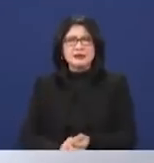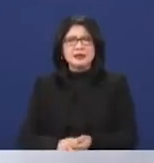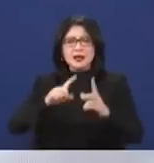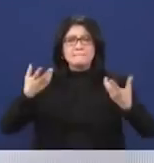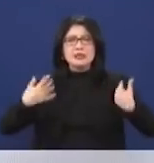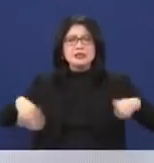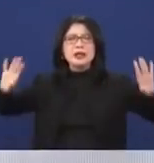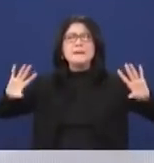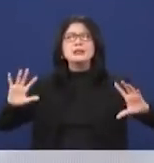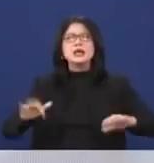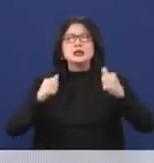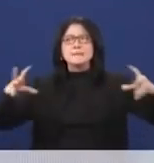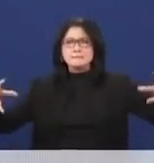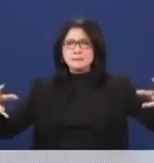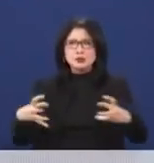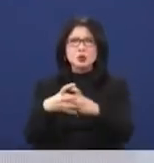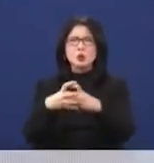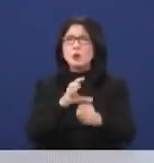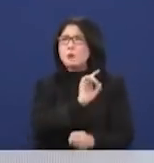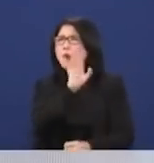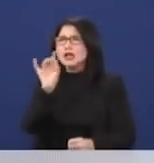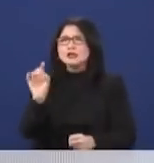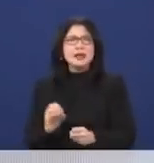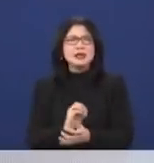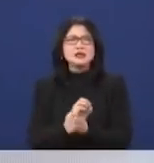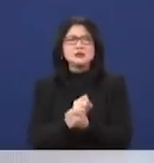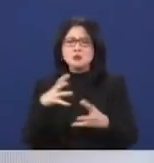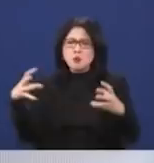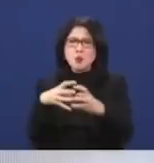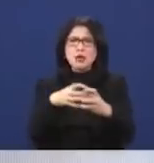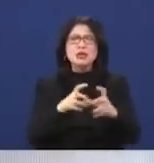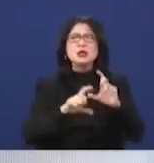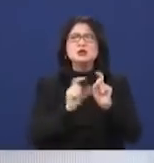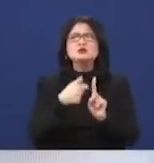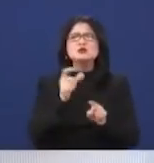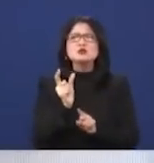mempersatukan ratusan kelompok etnis, ratusan suku,